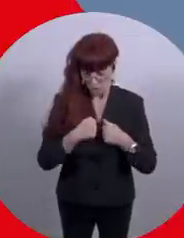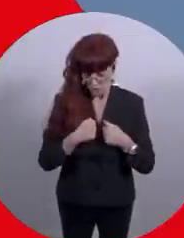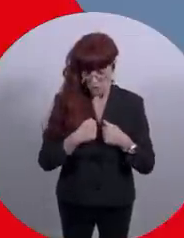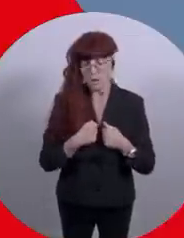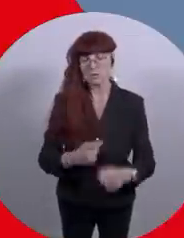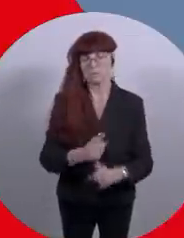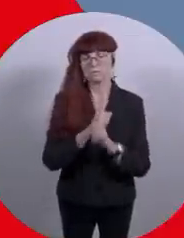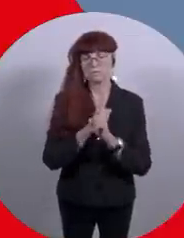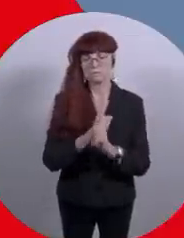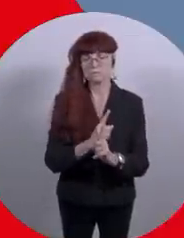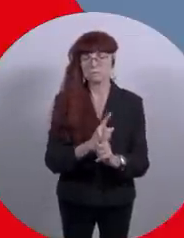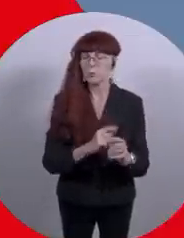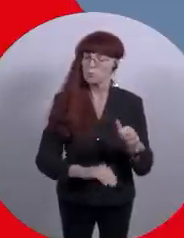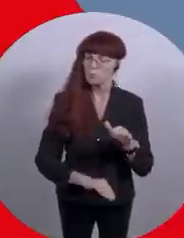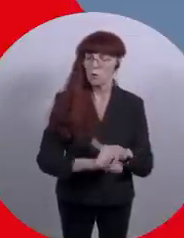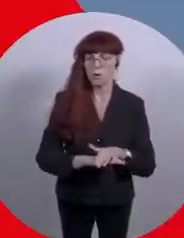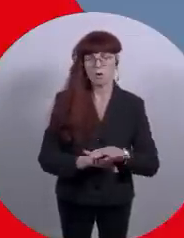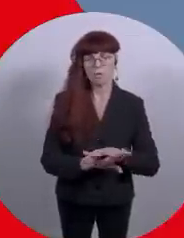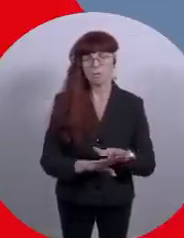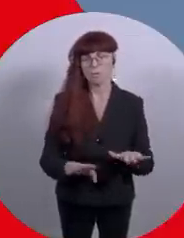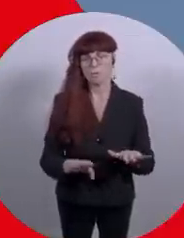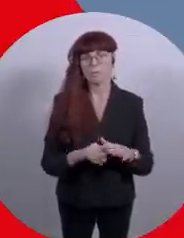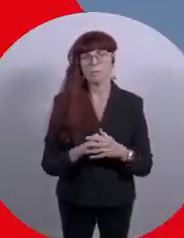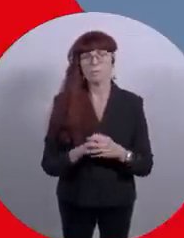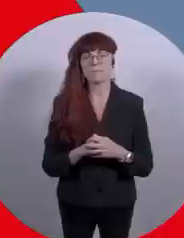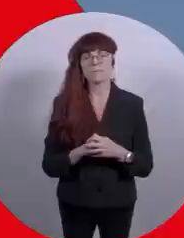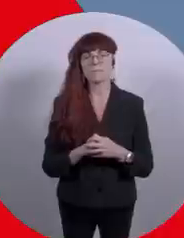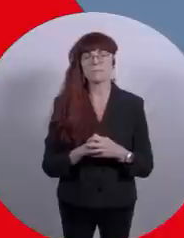voll und ganz